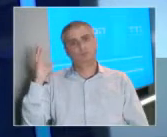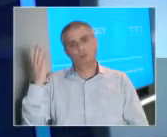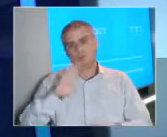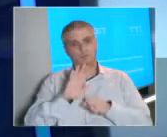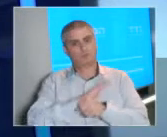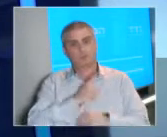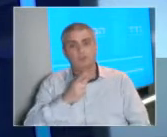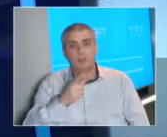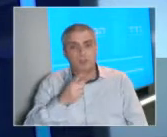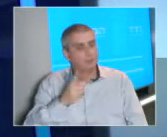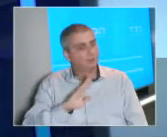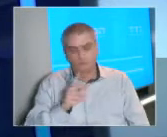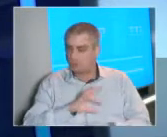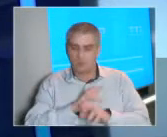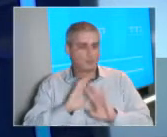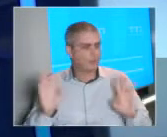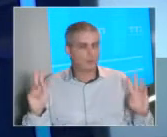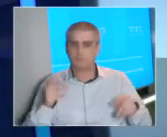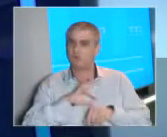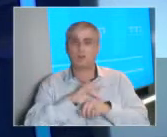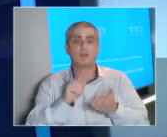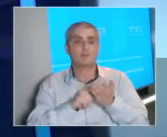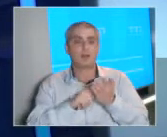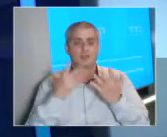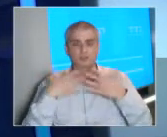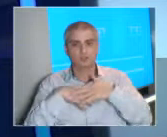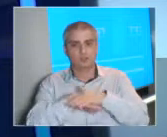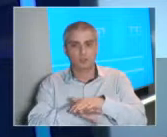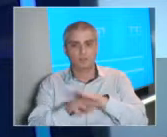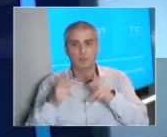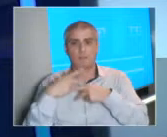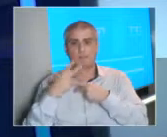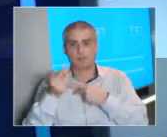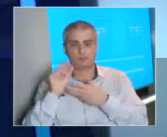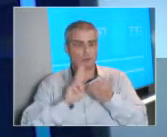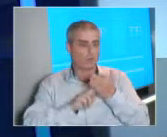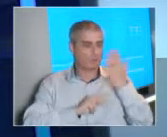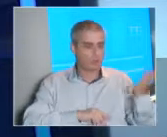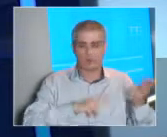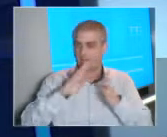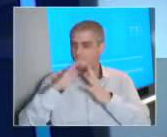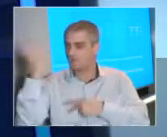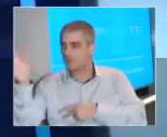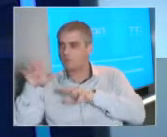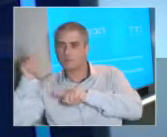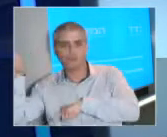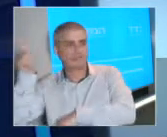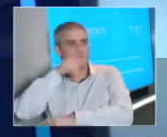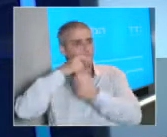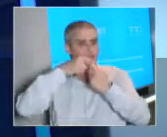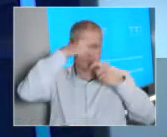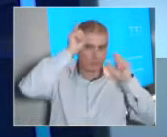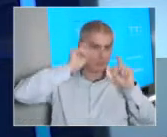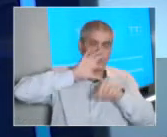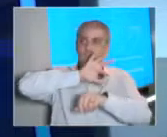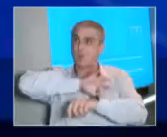את מערכת הבריאות הזאת אי אפשר לנהל. אי אפשר לנהל מפני שהיא שילוב בין בתי חולים ביותר... של קופות חולים ושל בתי חולים ממשלתיים, וארגון